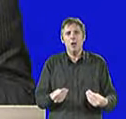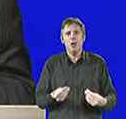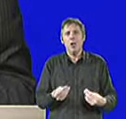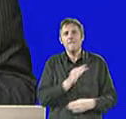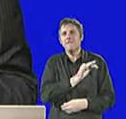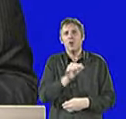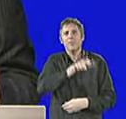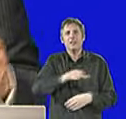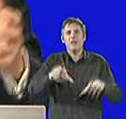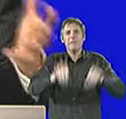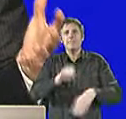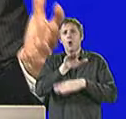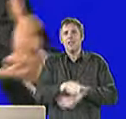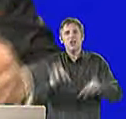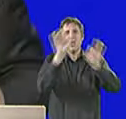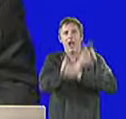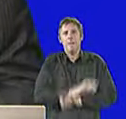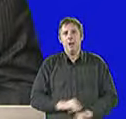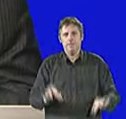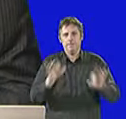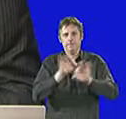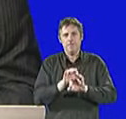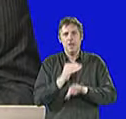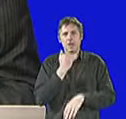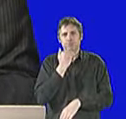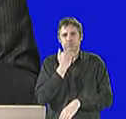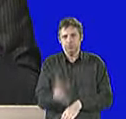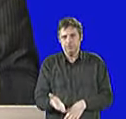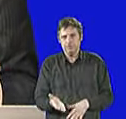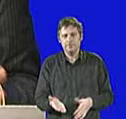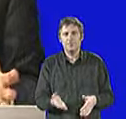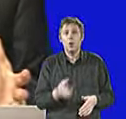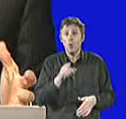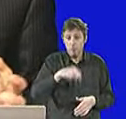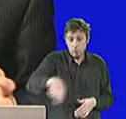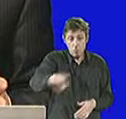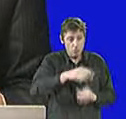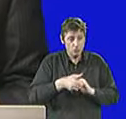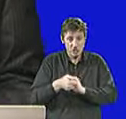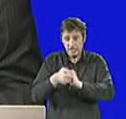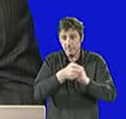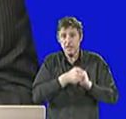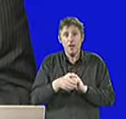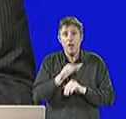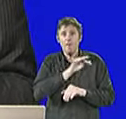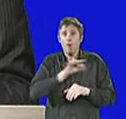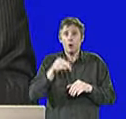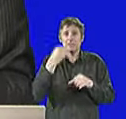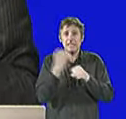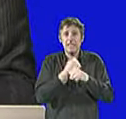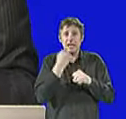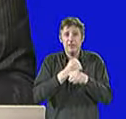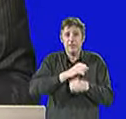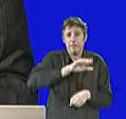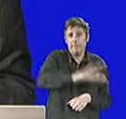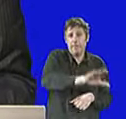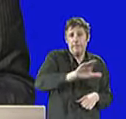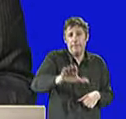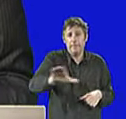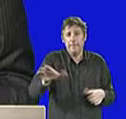les Français. Vous êtes, mes chers amis, la France qui travaille. Vous êtes le peuple de